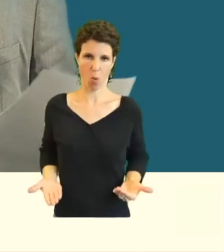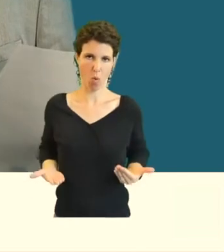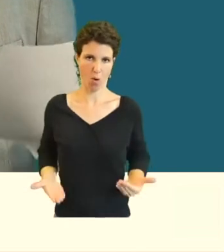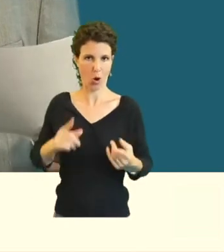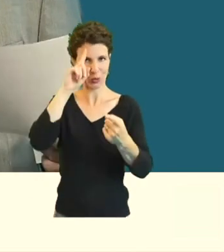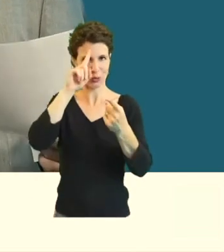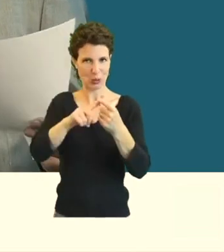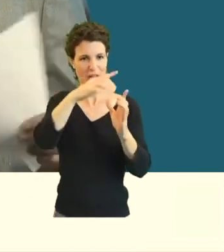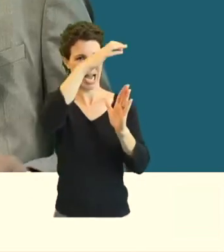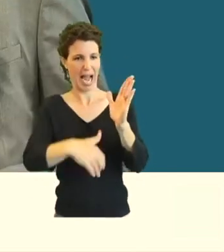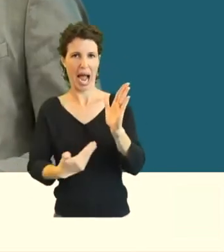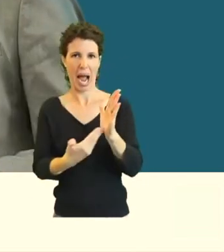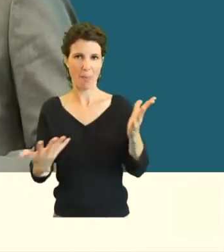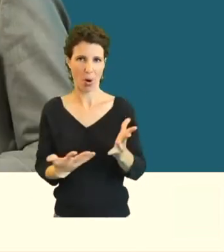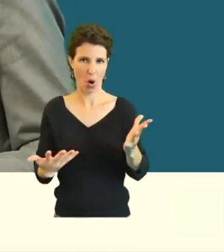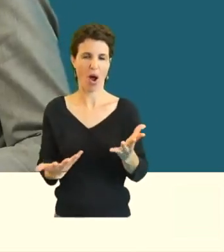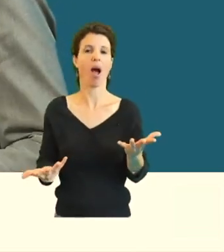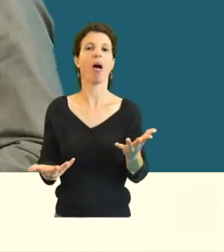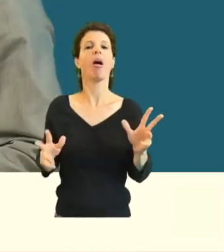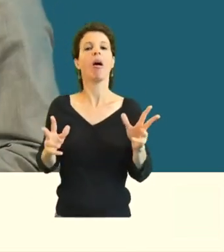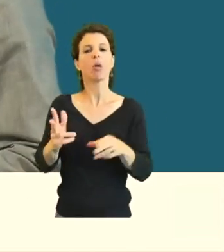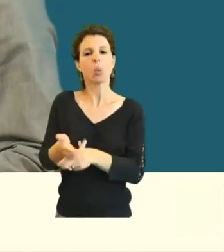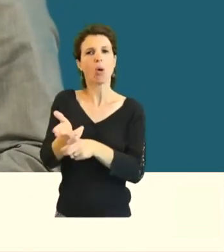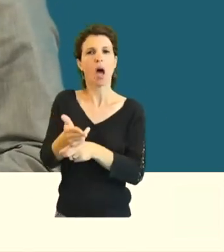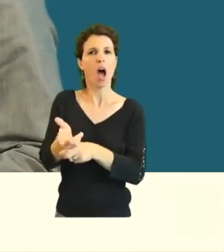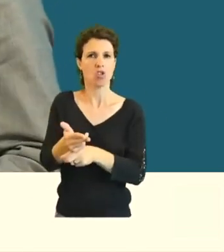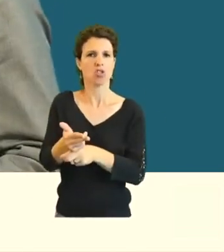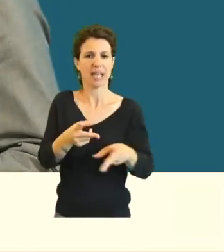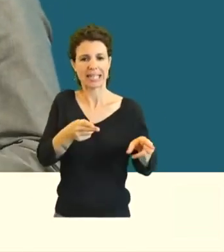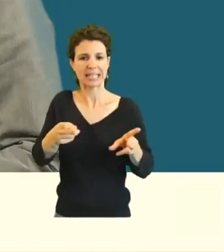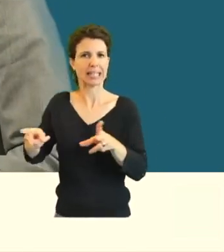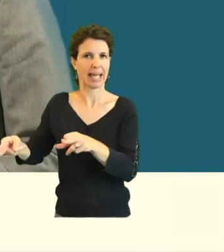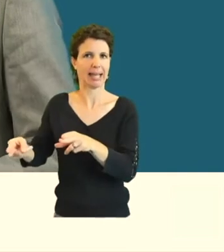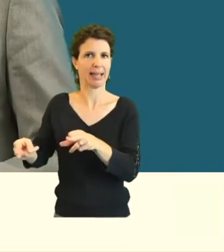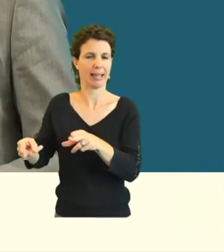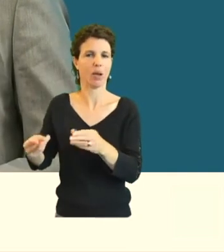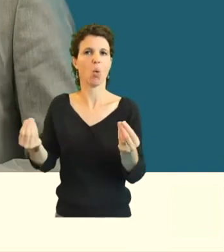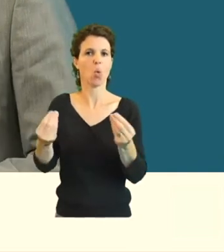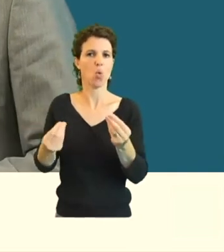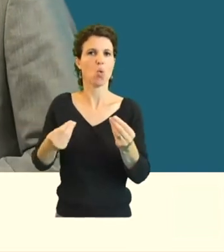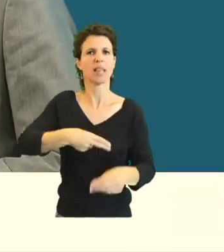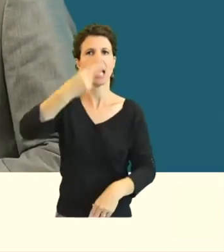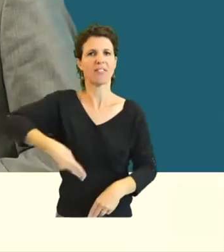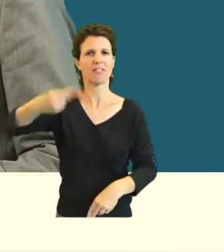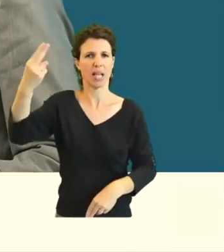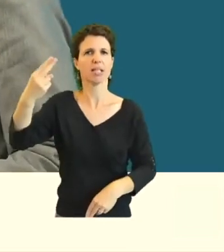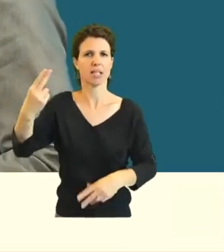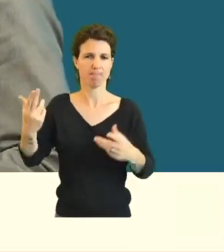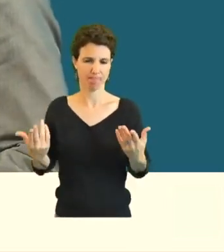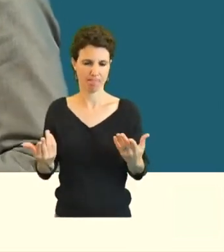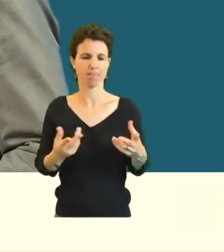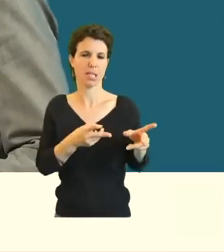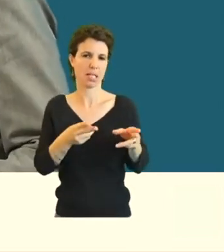série qui sera en streaming sur Netflix, un tournage qui durera 6 jours. L'idée, c'est de valider donc